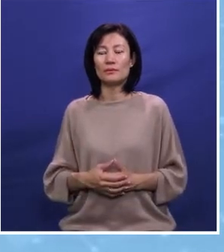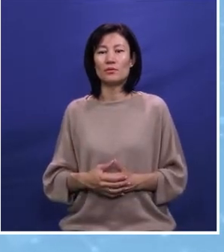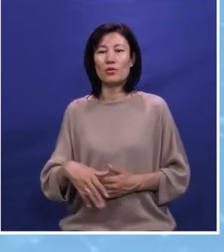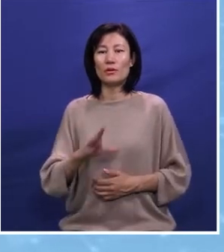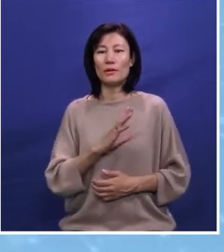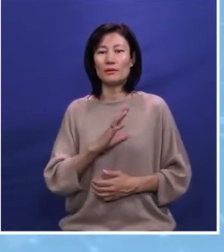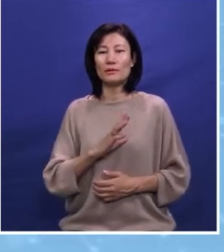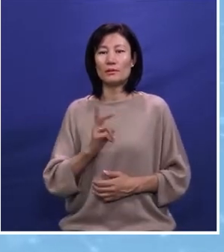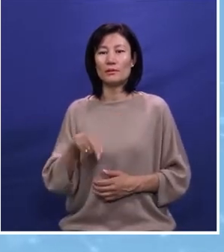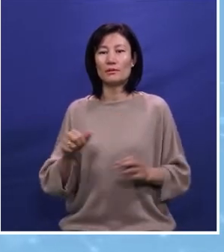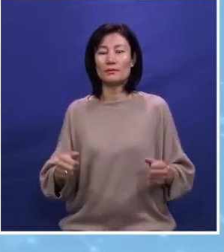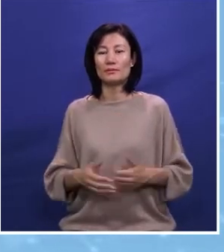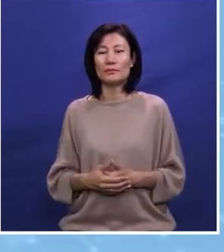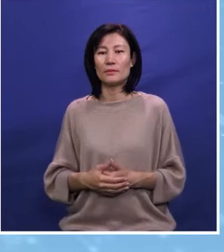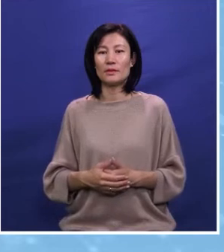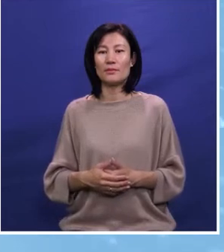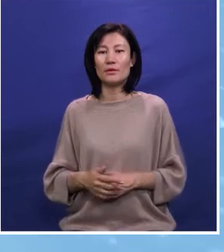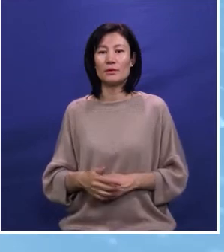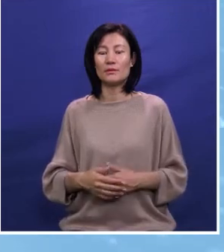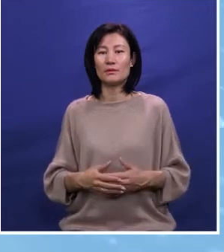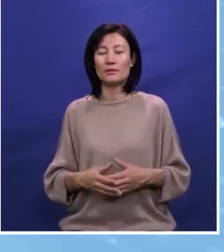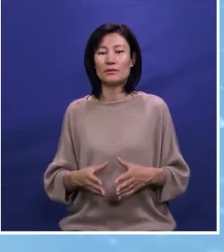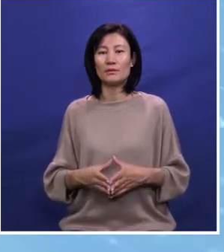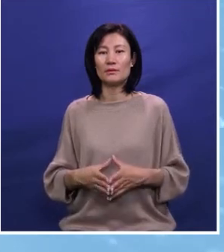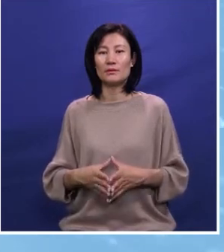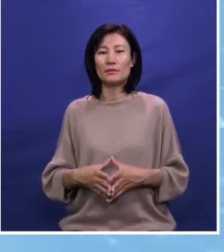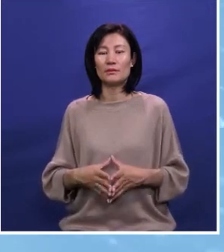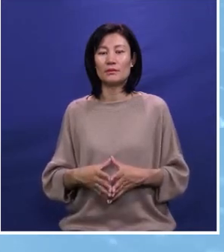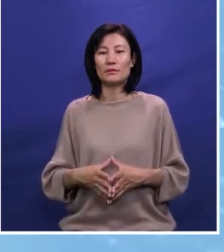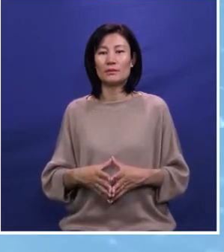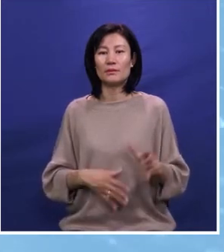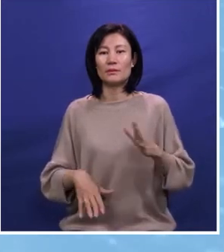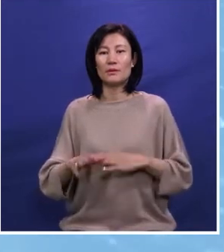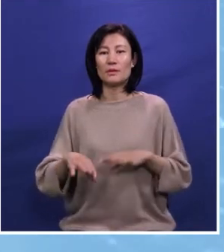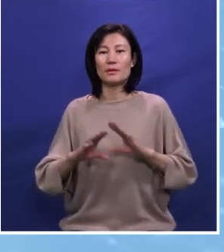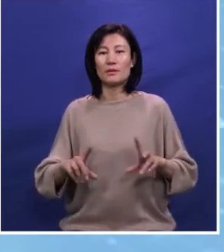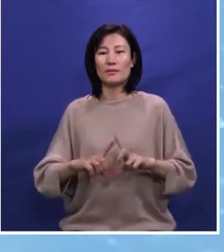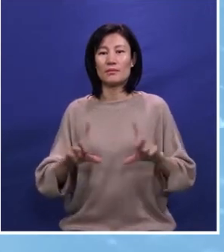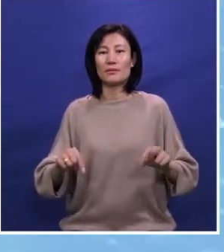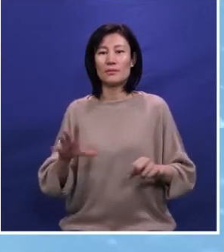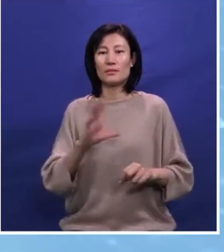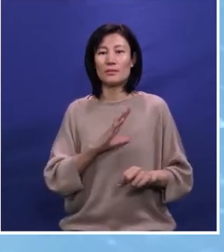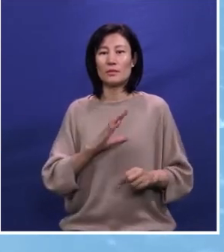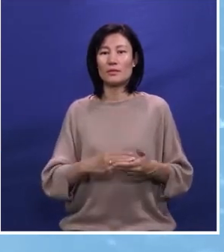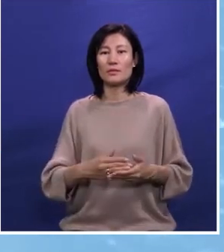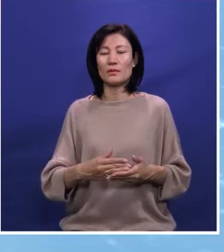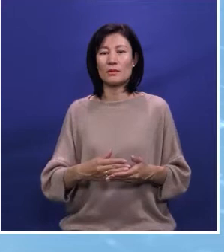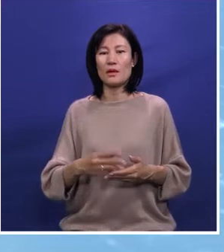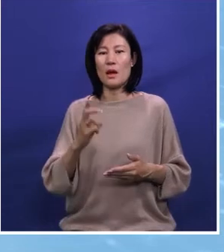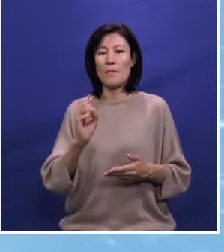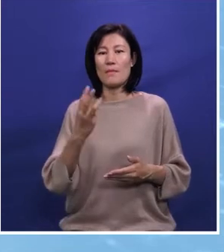базар ашылу, менімше мектепler жат, бақшалар, балабақшалар жат, мынау